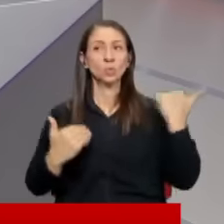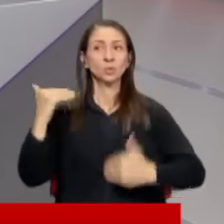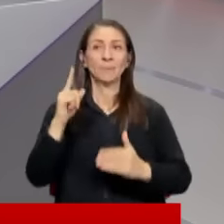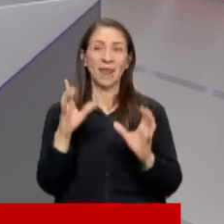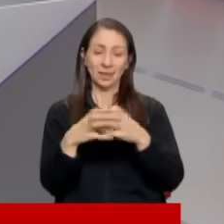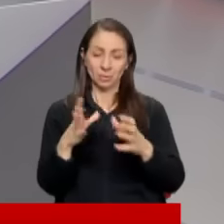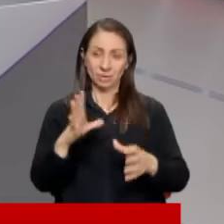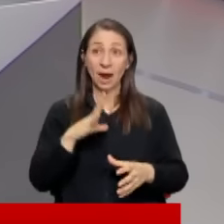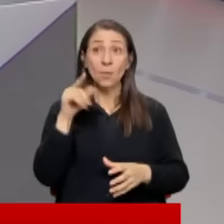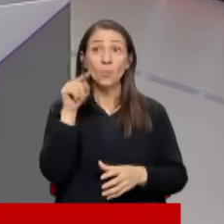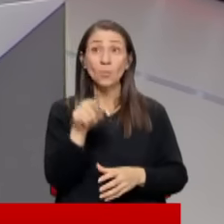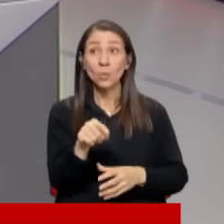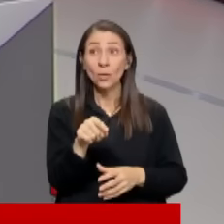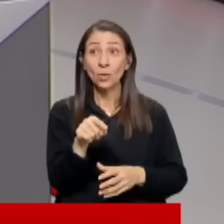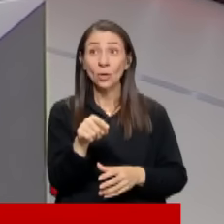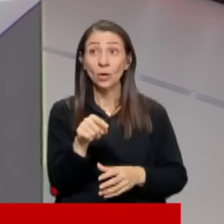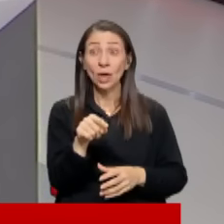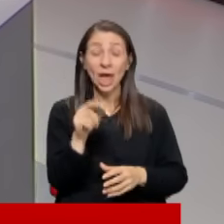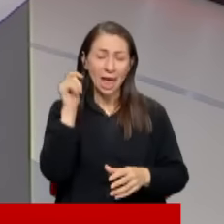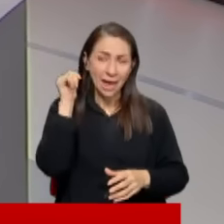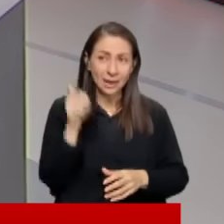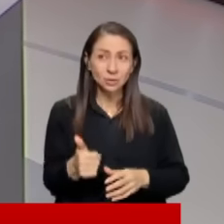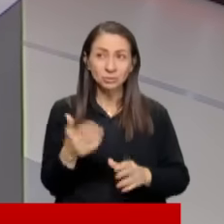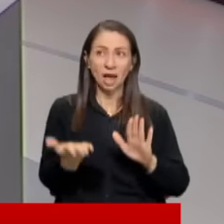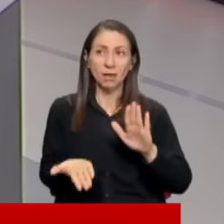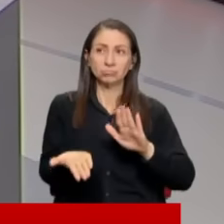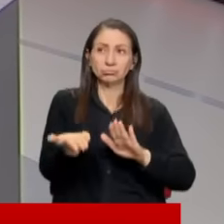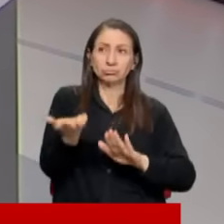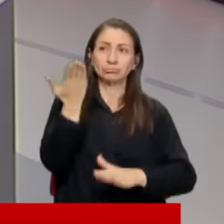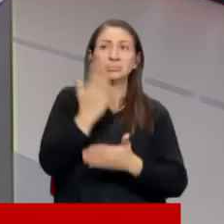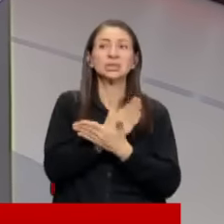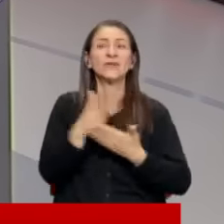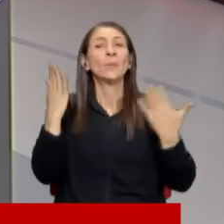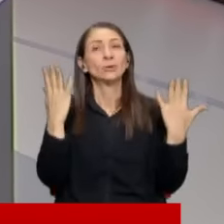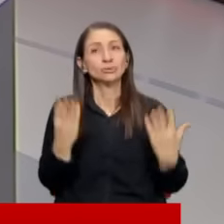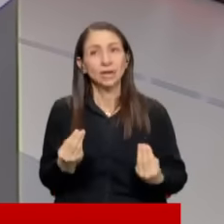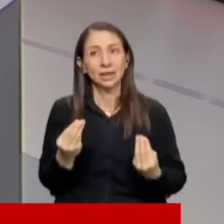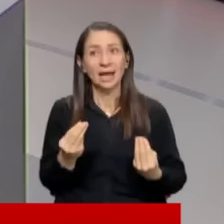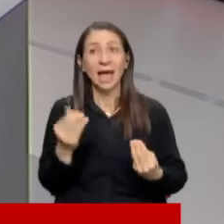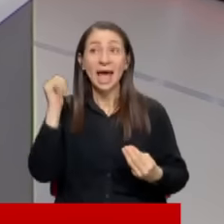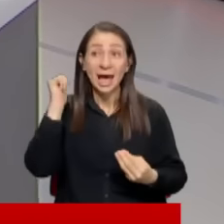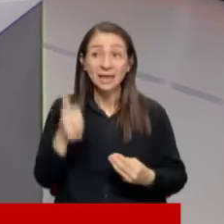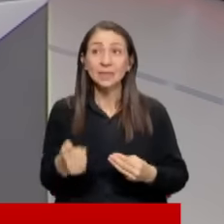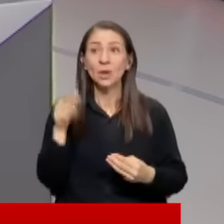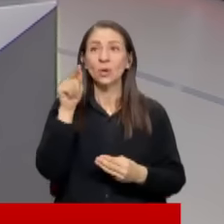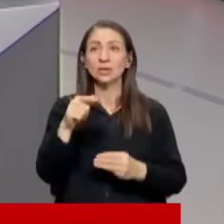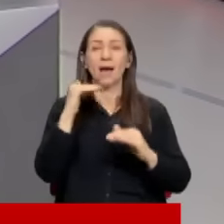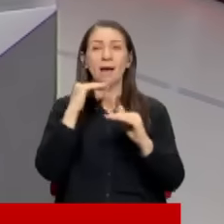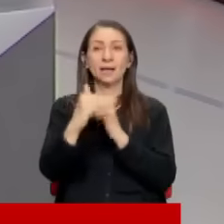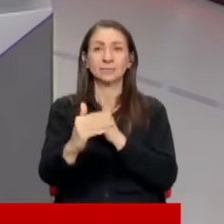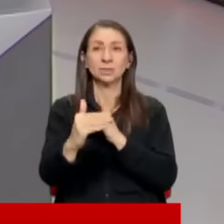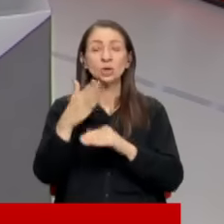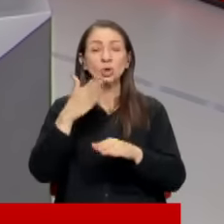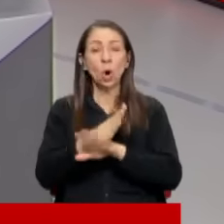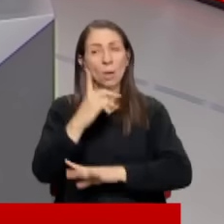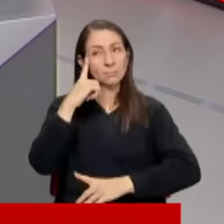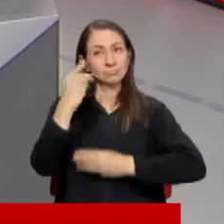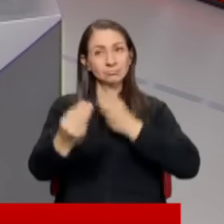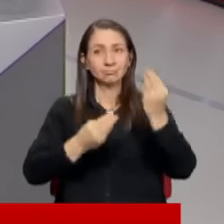var. Bu her gün daha da artarak devam edecektir. Her zaman orada halkımızı doğru